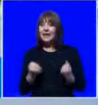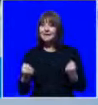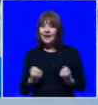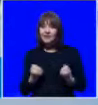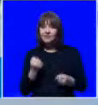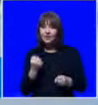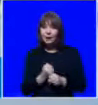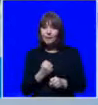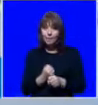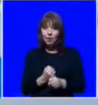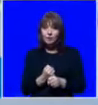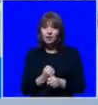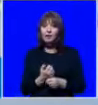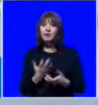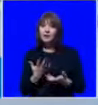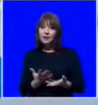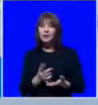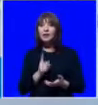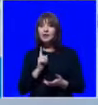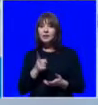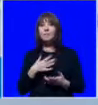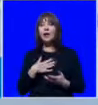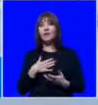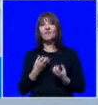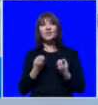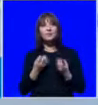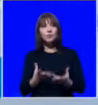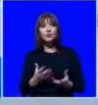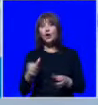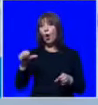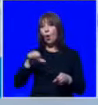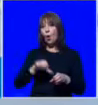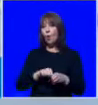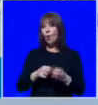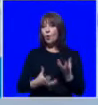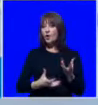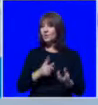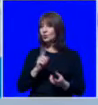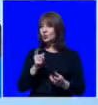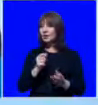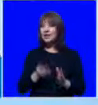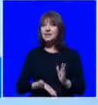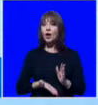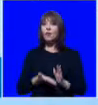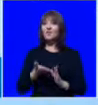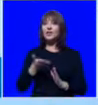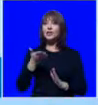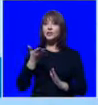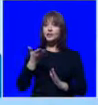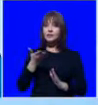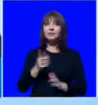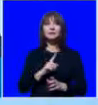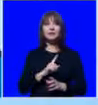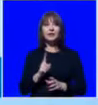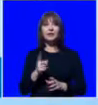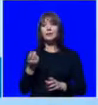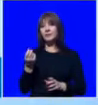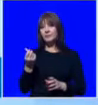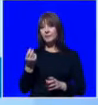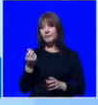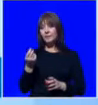има възможност цените на горивата да не се покачат. И това трябва да бъде целта. Хем да минем на алтернативен петрол, хем цените на горивата поради